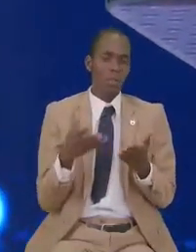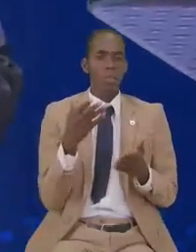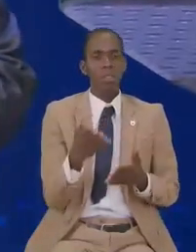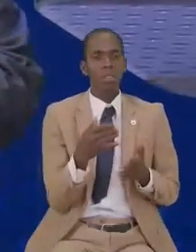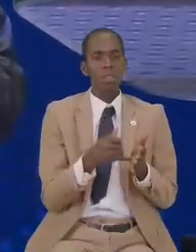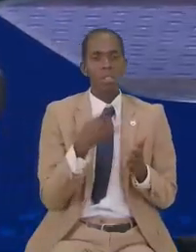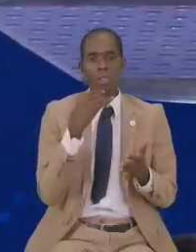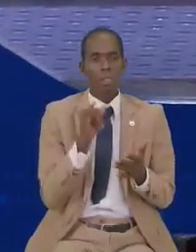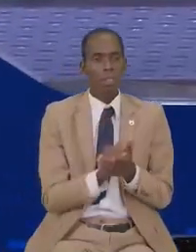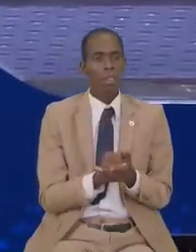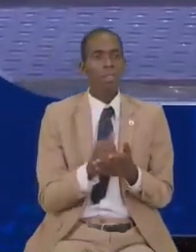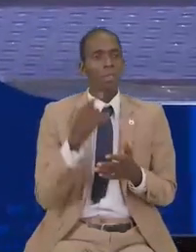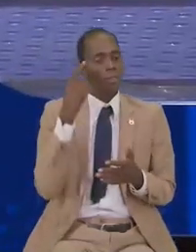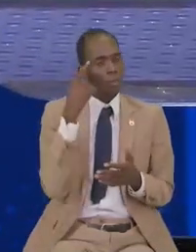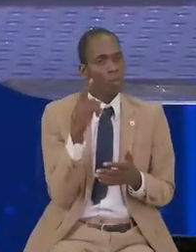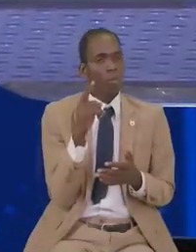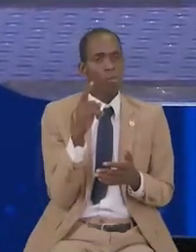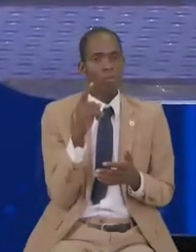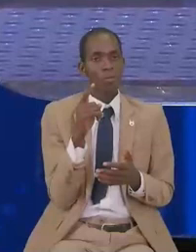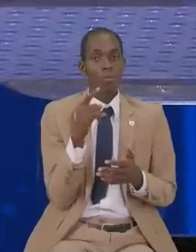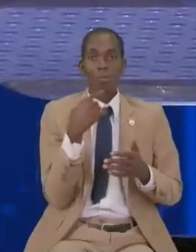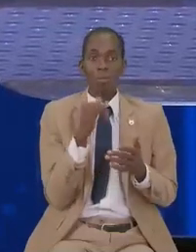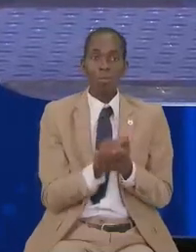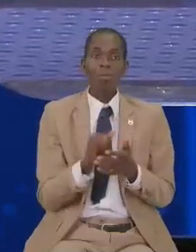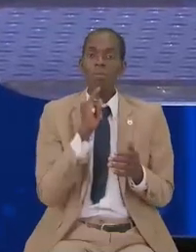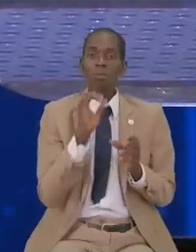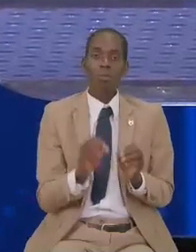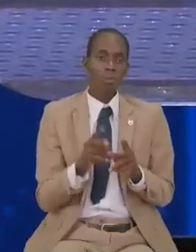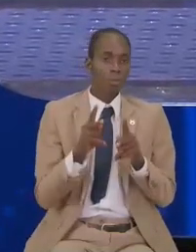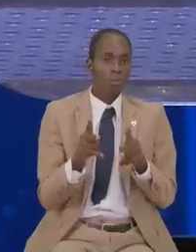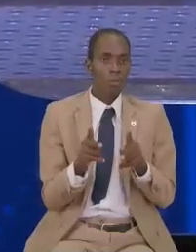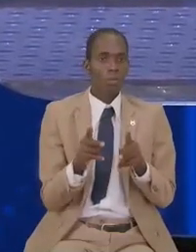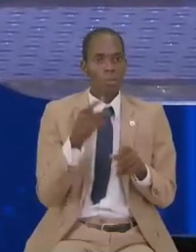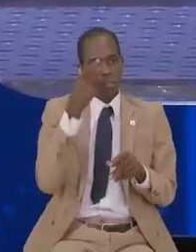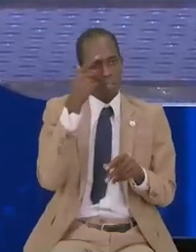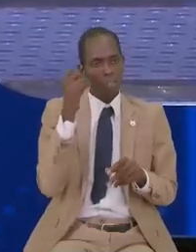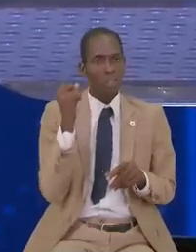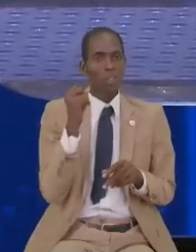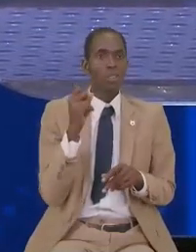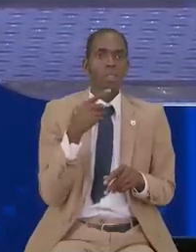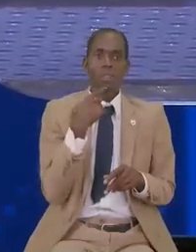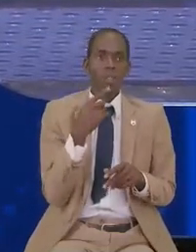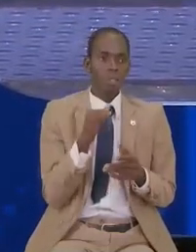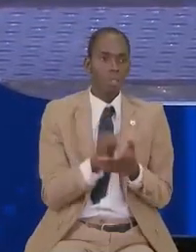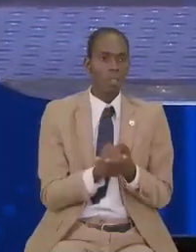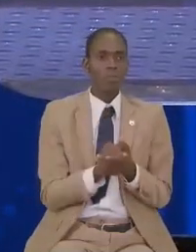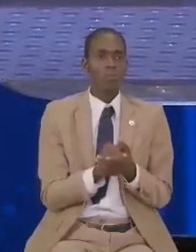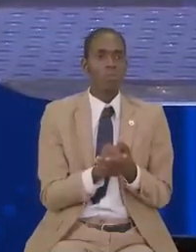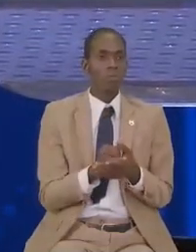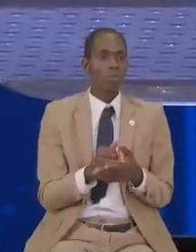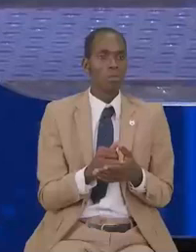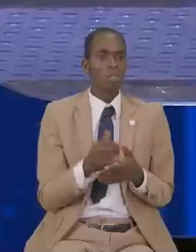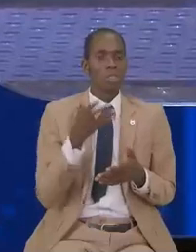dit que d'accord, et que la parole de l'Éternel que tu as prononcée est bonne.